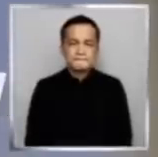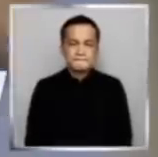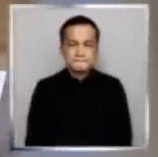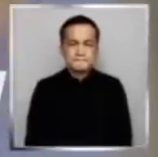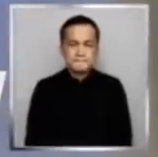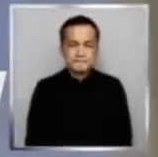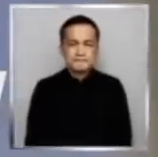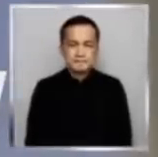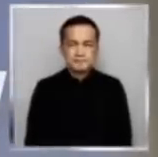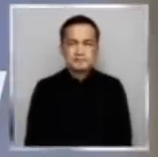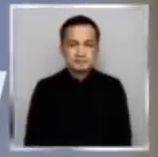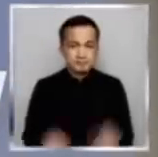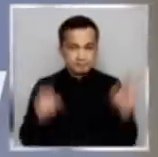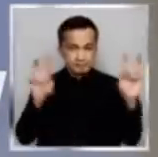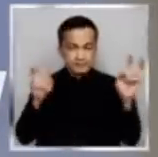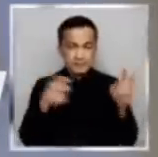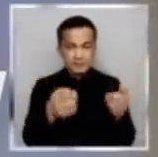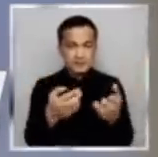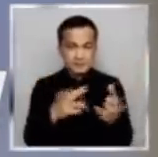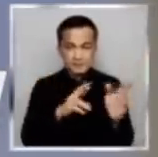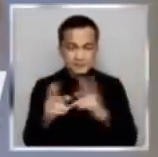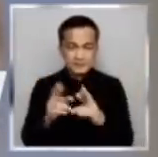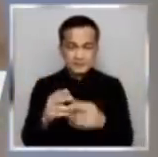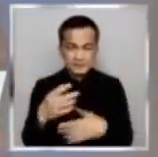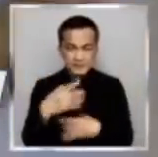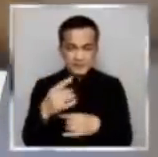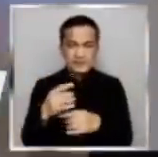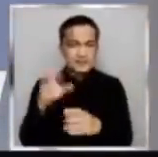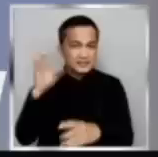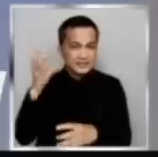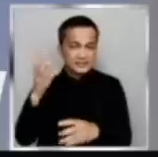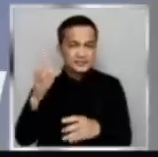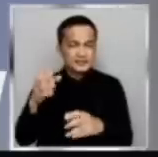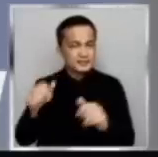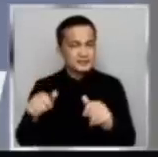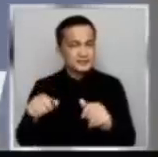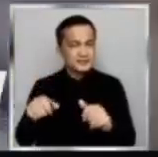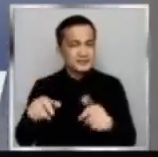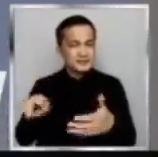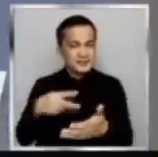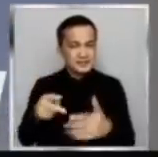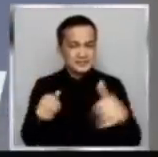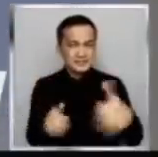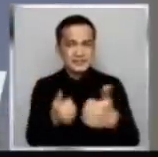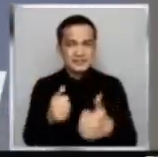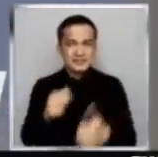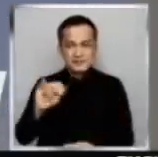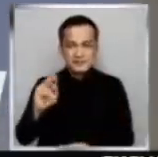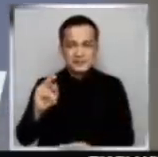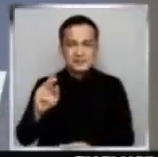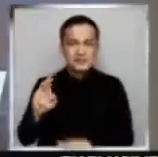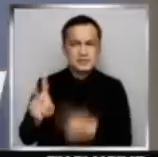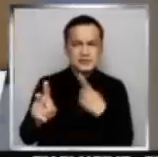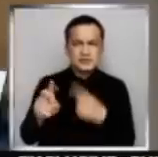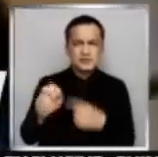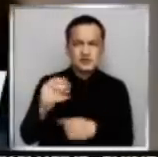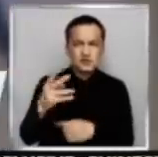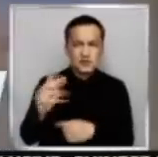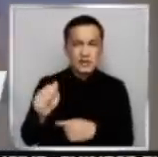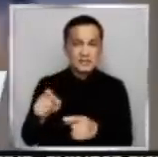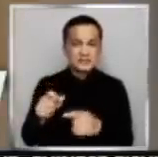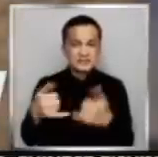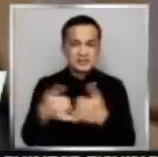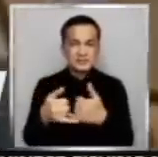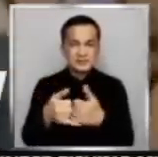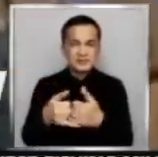Are you ready na maki-like crazy dance challenge? Si BTS member Suga, game na sinayaw ang track na bahagi